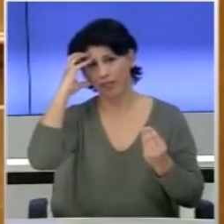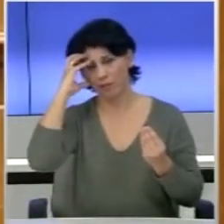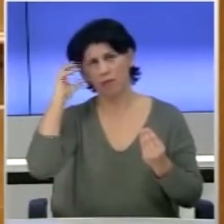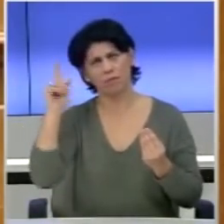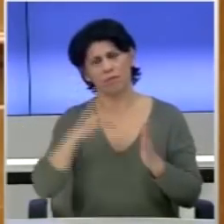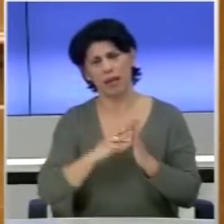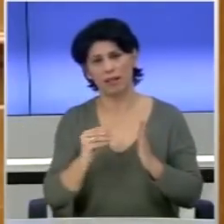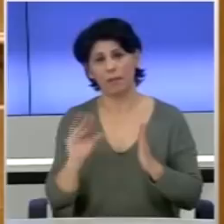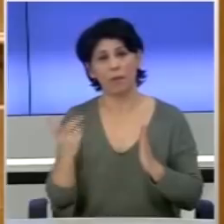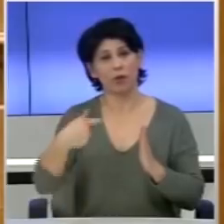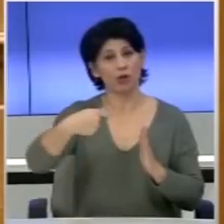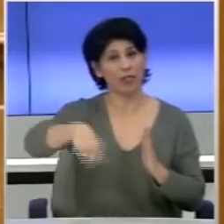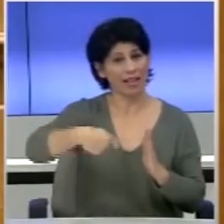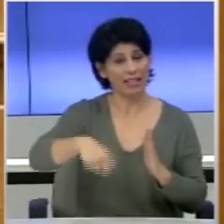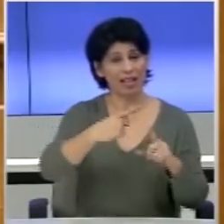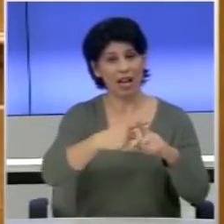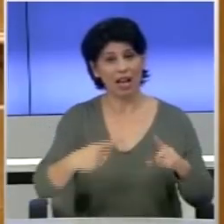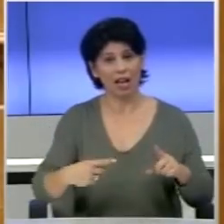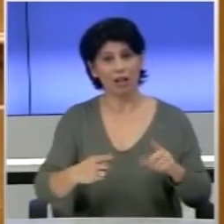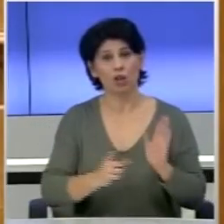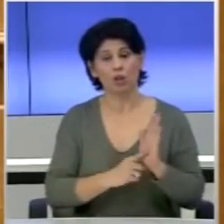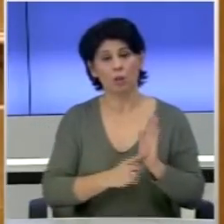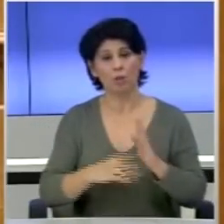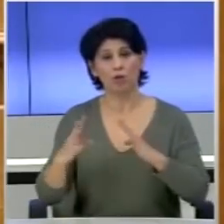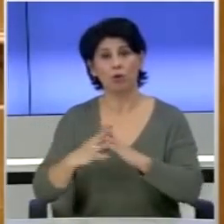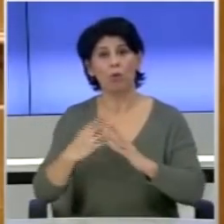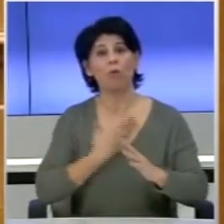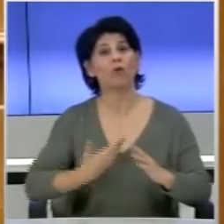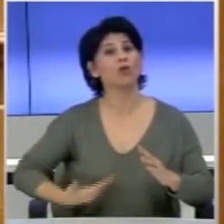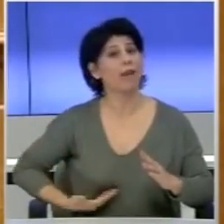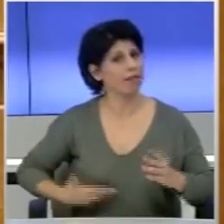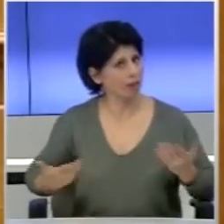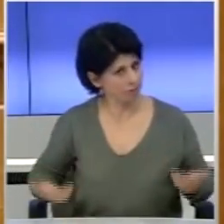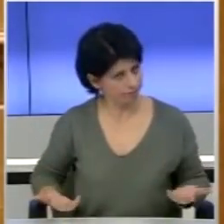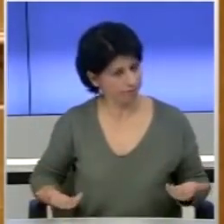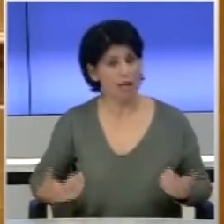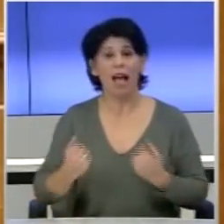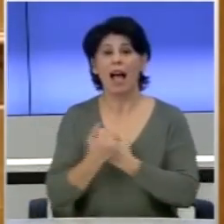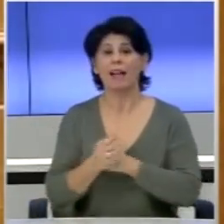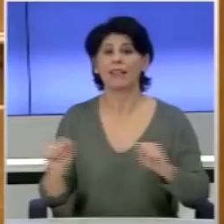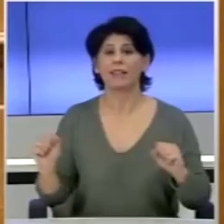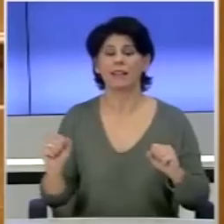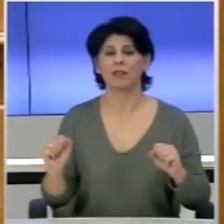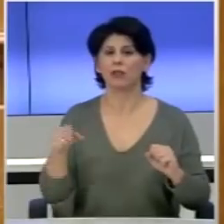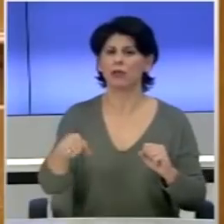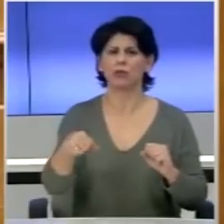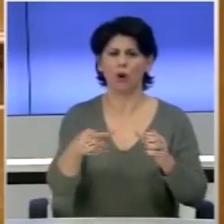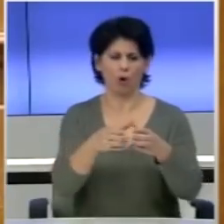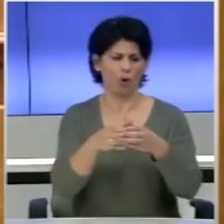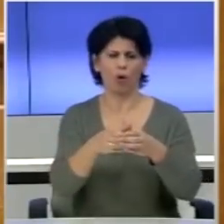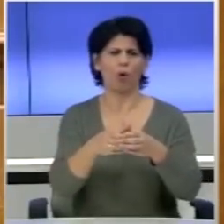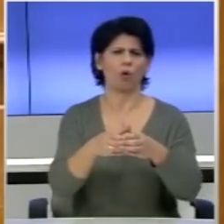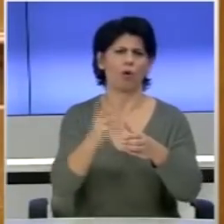παράδειγμα, πώς το δικαστήριο της Χάγης νομιμοποίησε τον πόλεμο στη Ιουγκοσλαβία, την ανεξαρτησία του προτεκτοράτου του